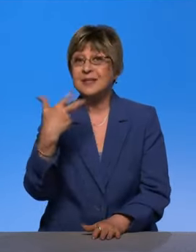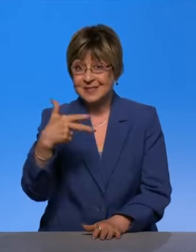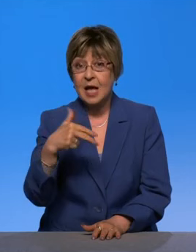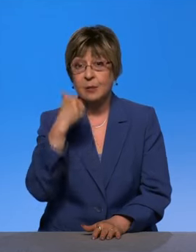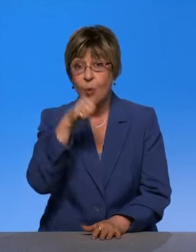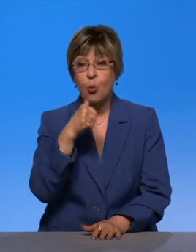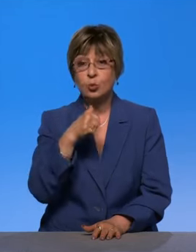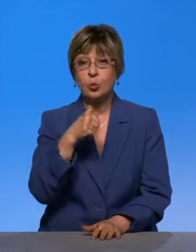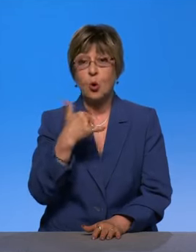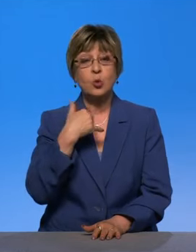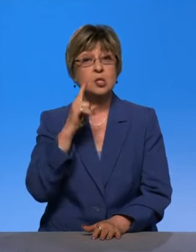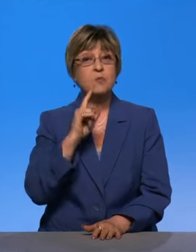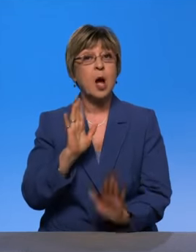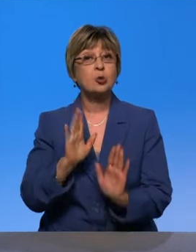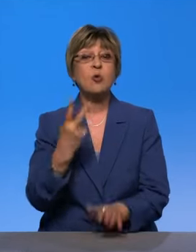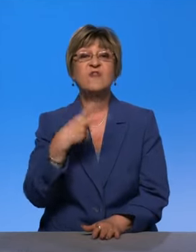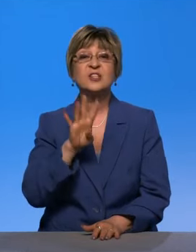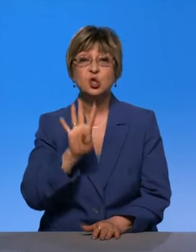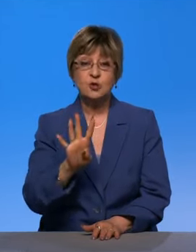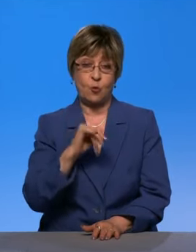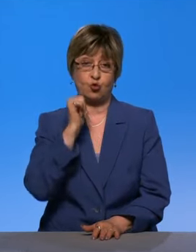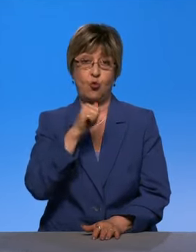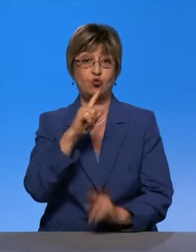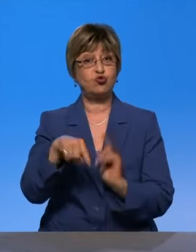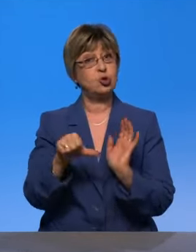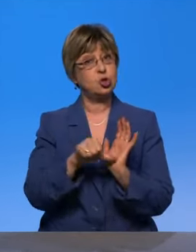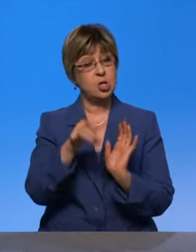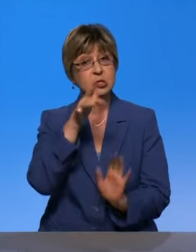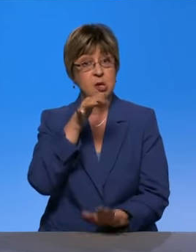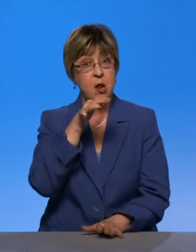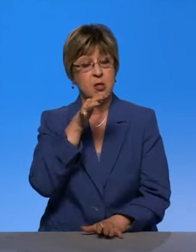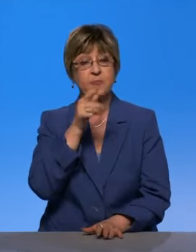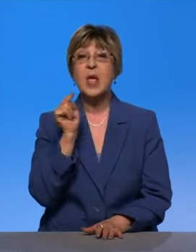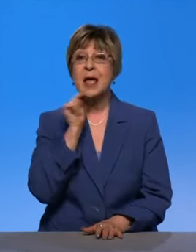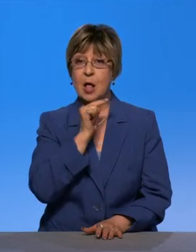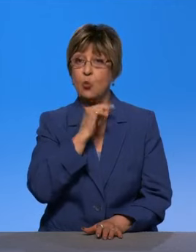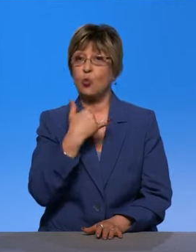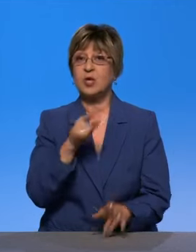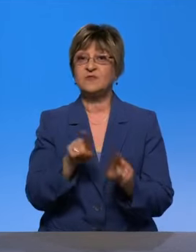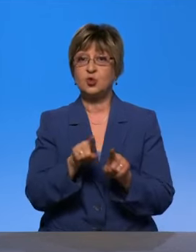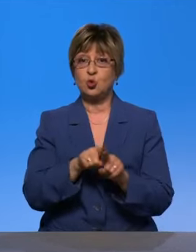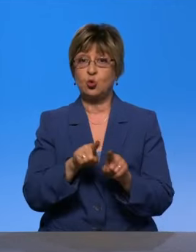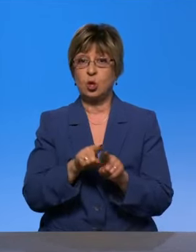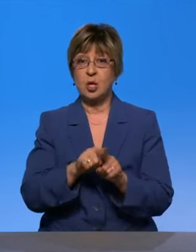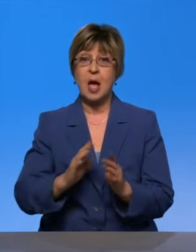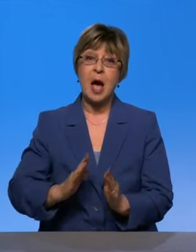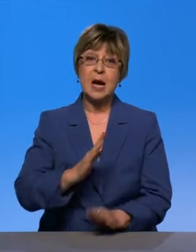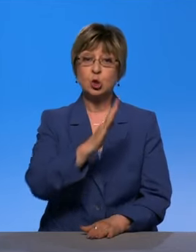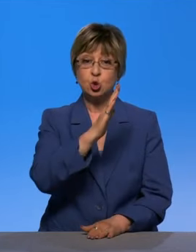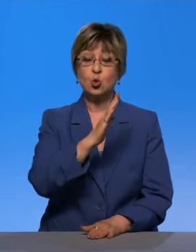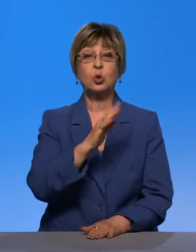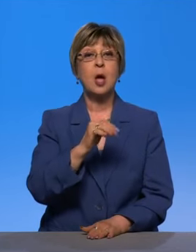нас сегодня пока 24-й, это через 6 лет. Экономика-то растет, экономика в прошлом году выросла